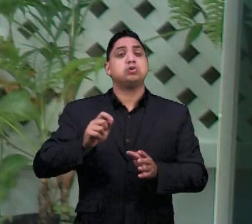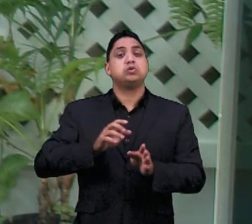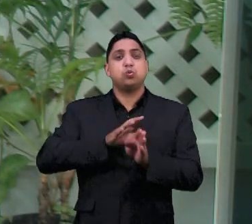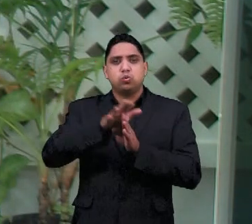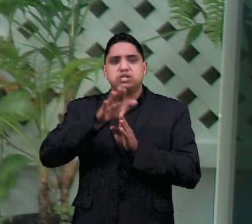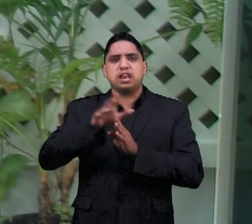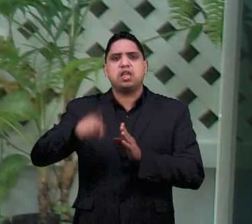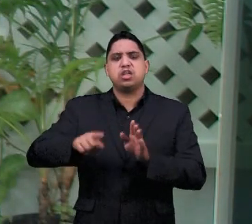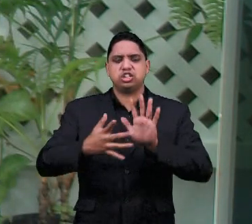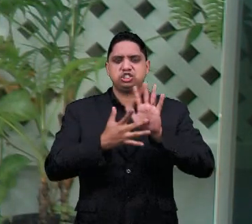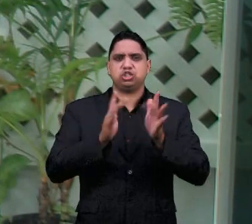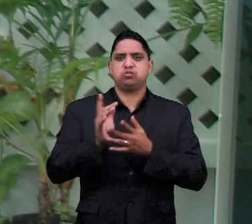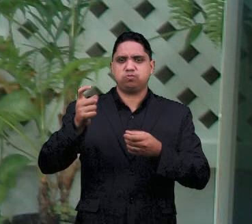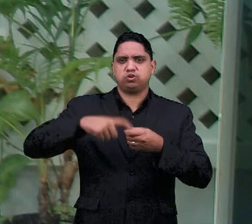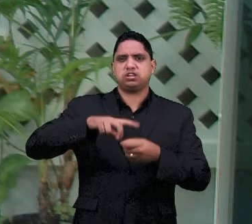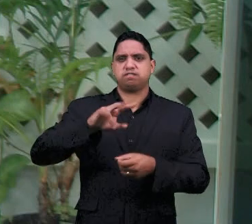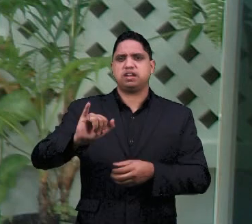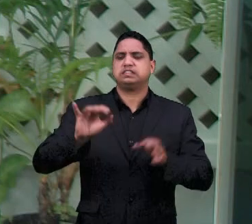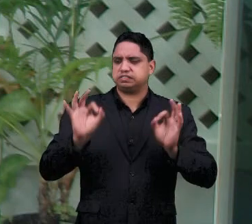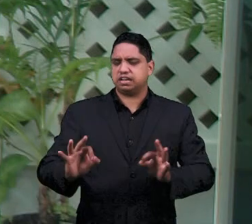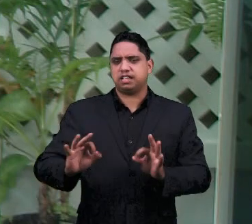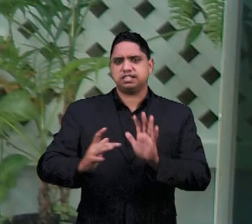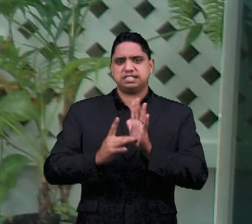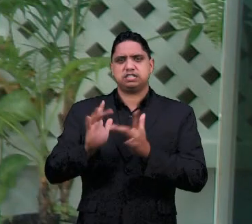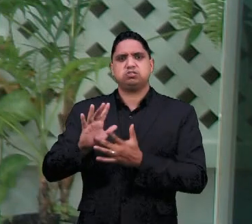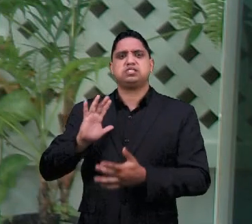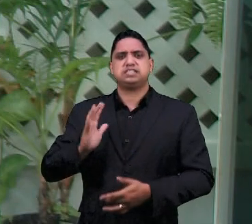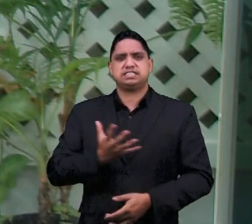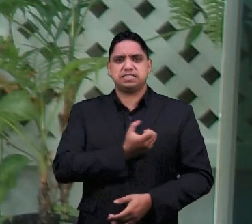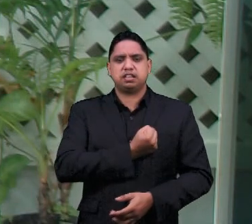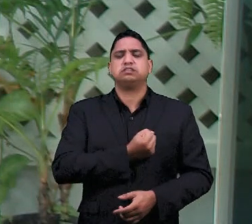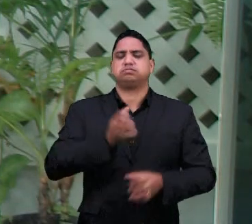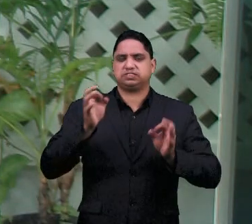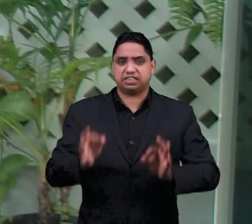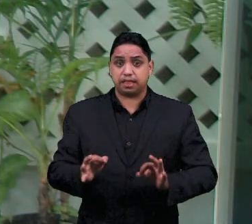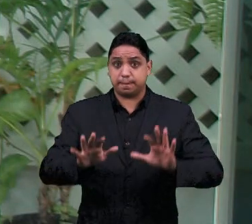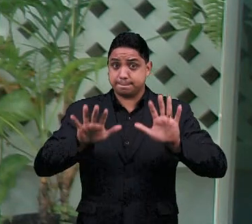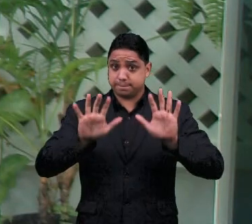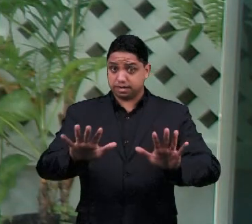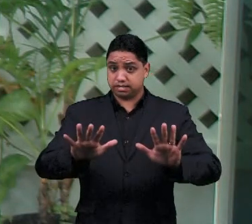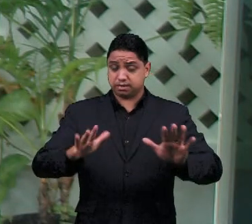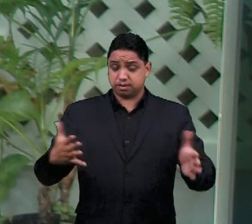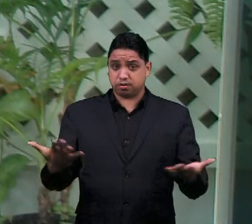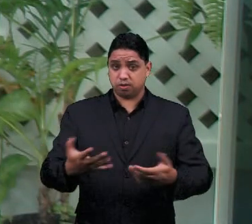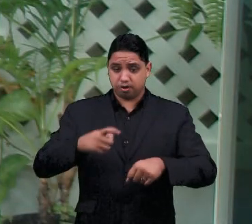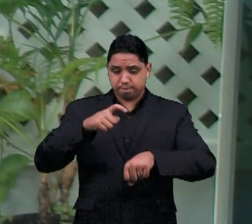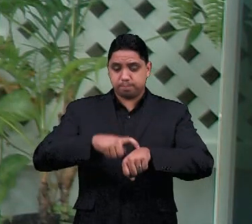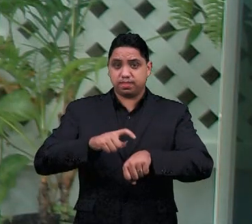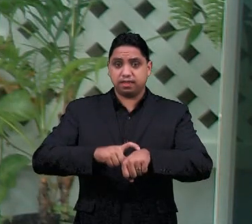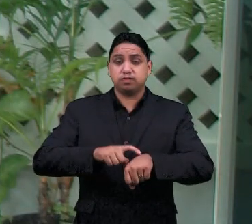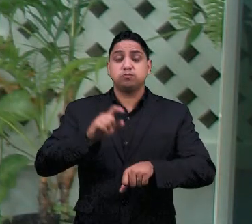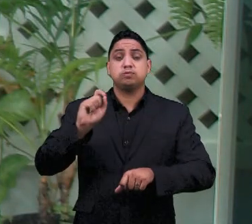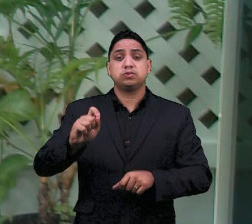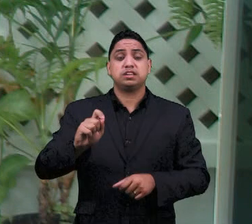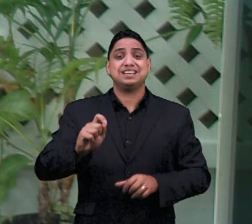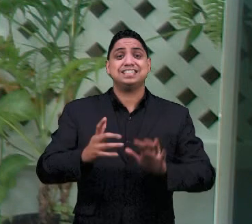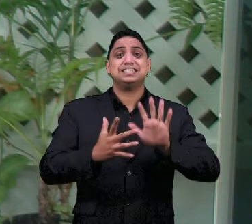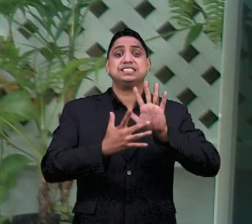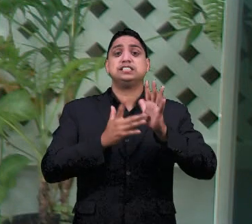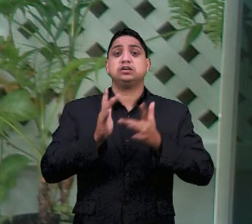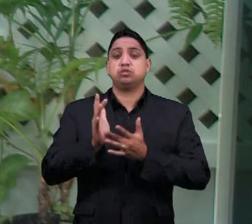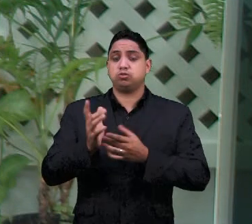L'orientation, c'est la suivante. Les messages, Jésus vient, oui, tout va bien. Jésus sauve, oui, tout va